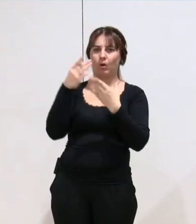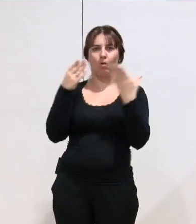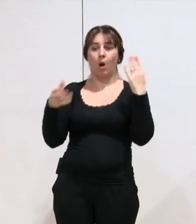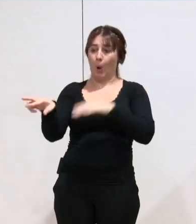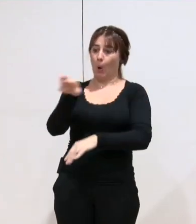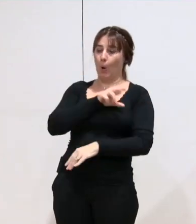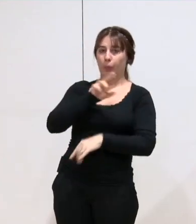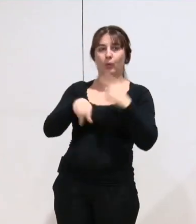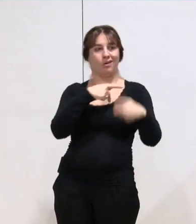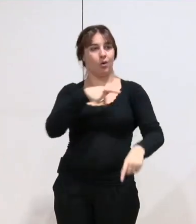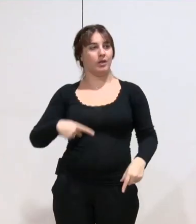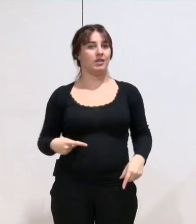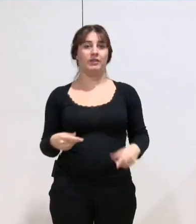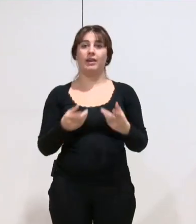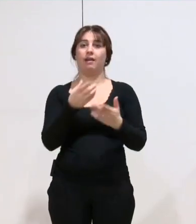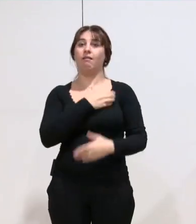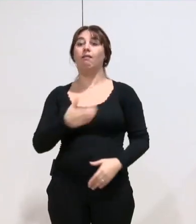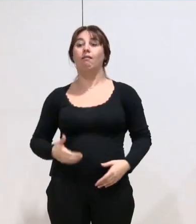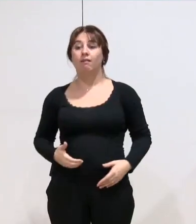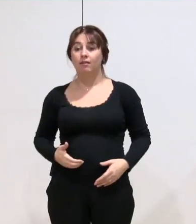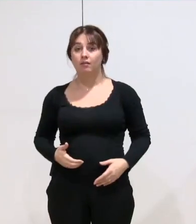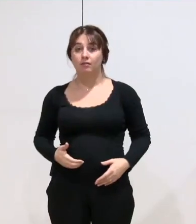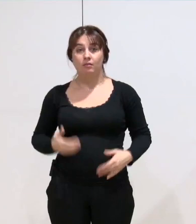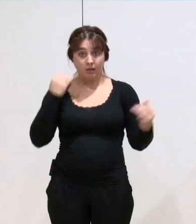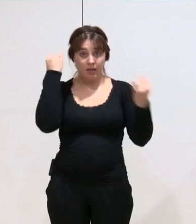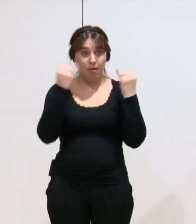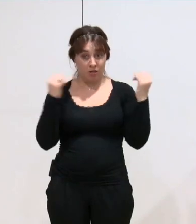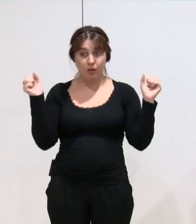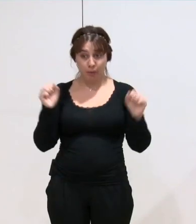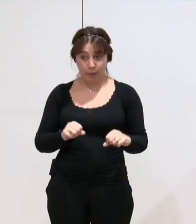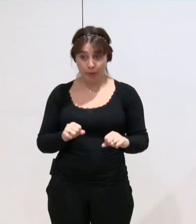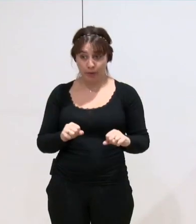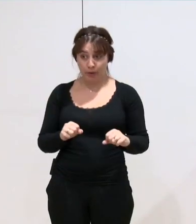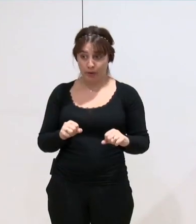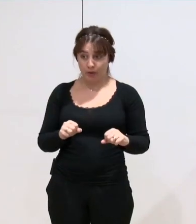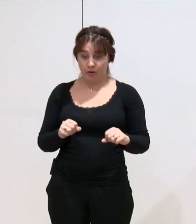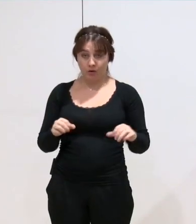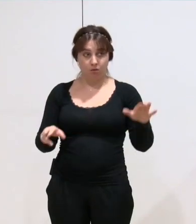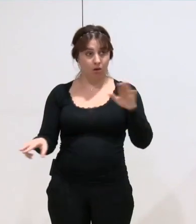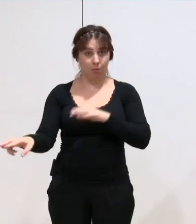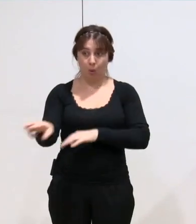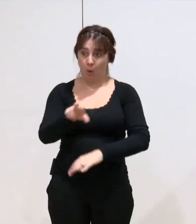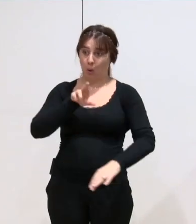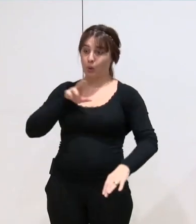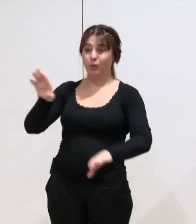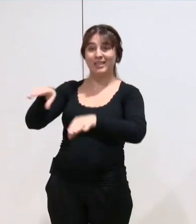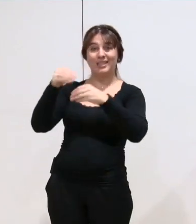collectivité... S'il y a la possibilité pour la collectivité, en tout cas, de faire retour en cas de cession